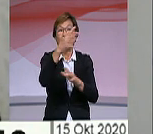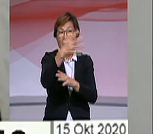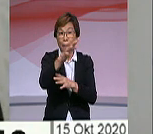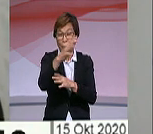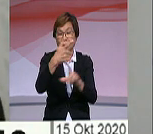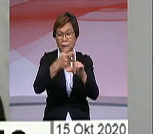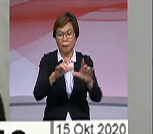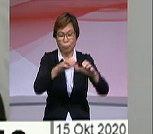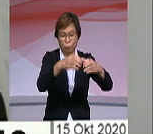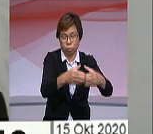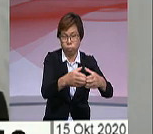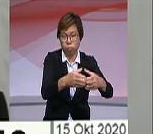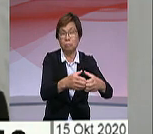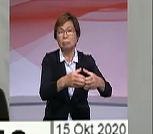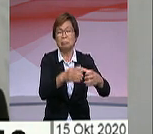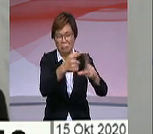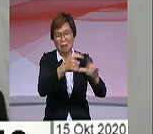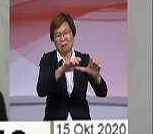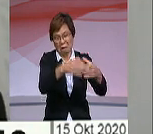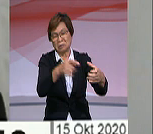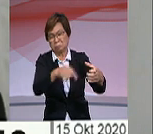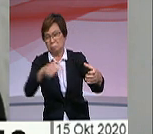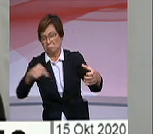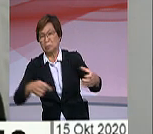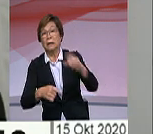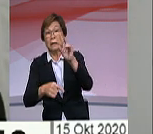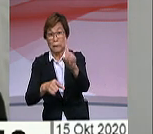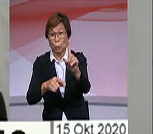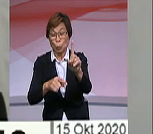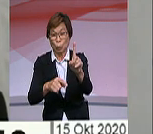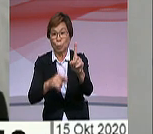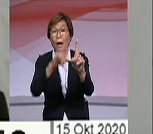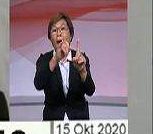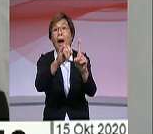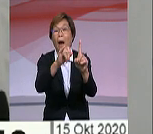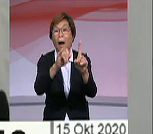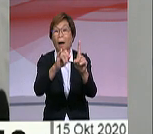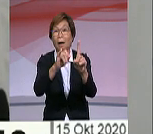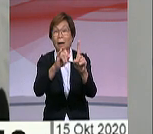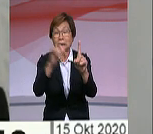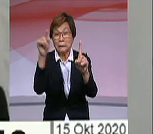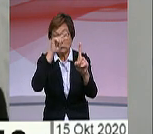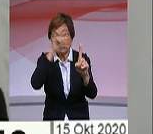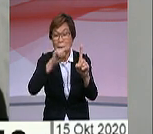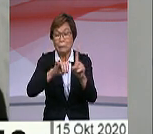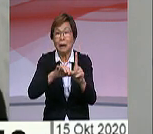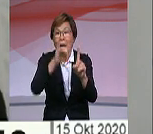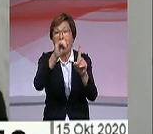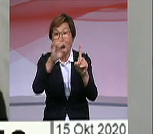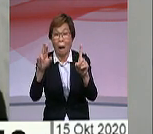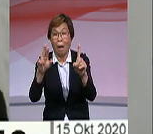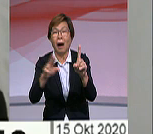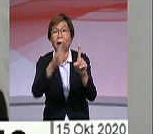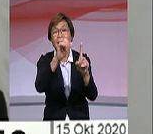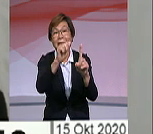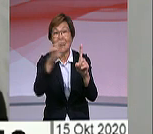15 kes daripada kluster-kluster sedia ada dan 1 kes severe acute respiratory infection. Di negeri Sembilan,